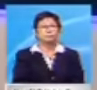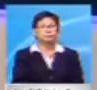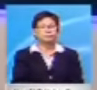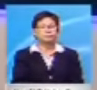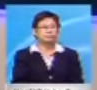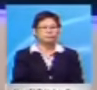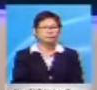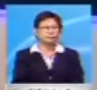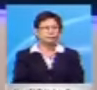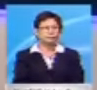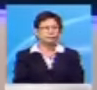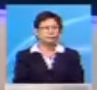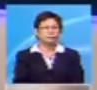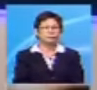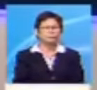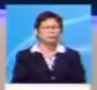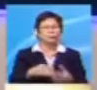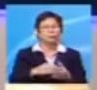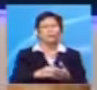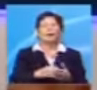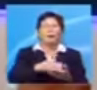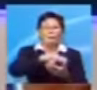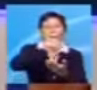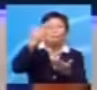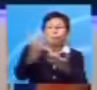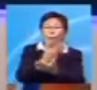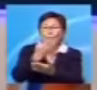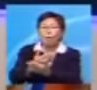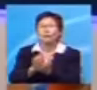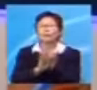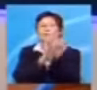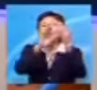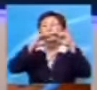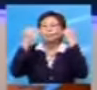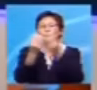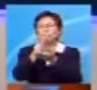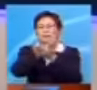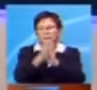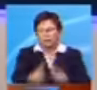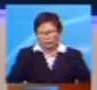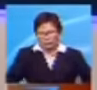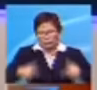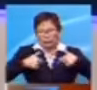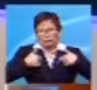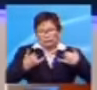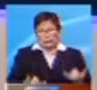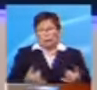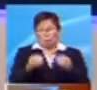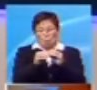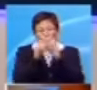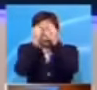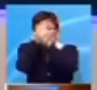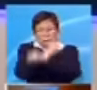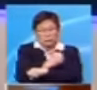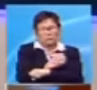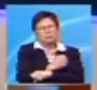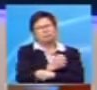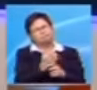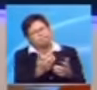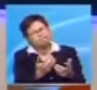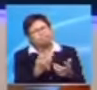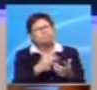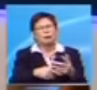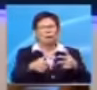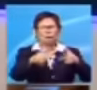BSN arus kemodenan yang dilalui masyarakat menjadikan kehidupan Semakin mencabar serbaserbi dilihat